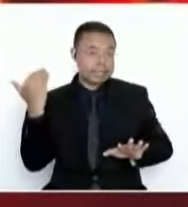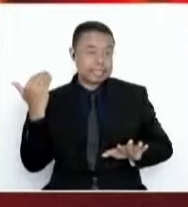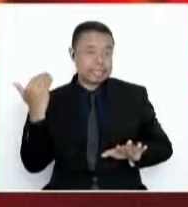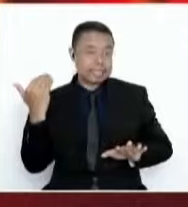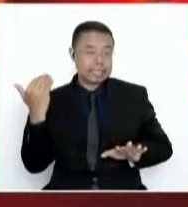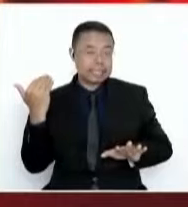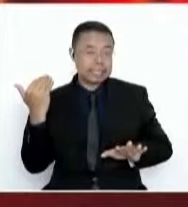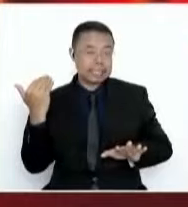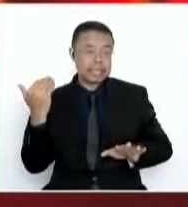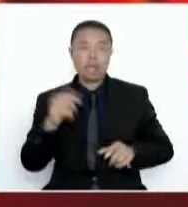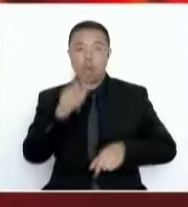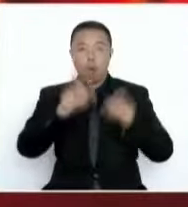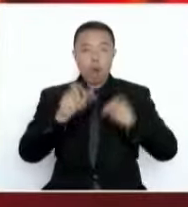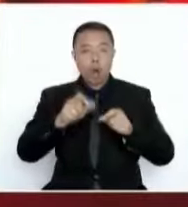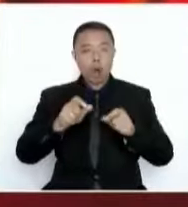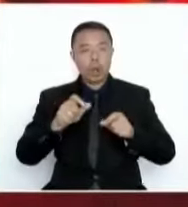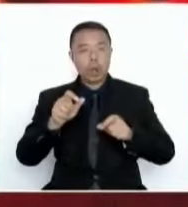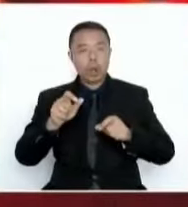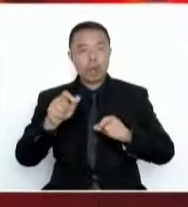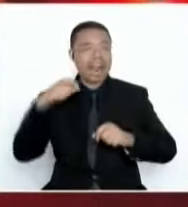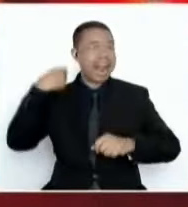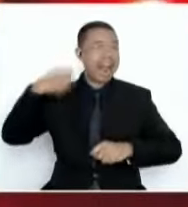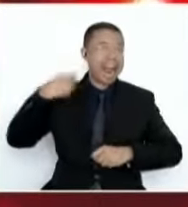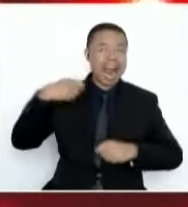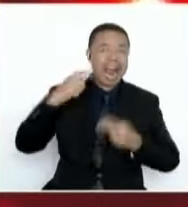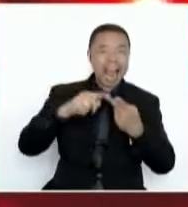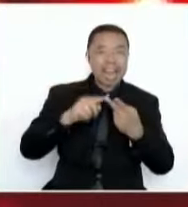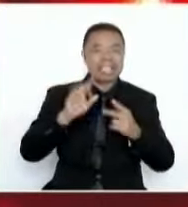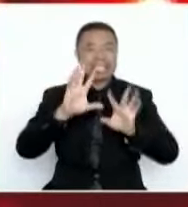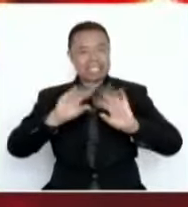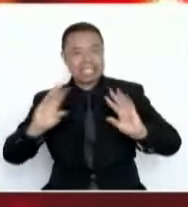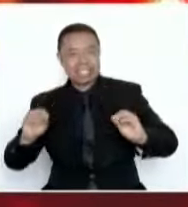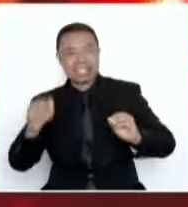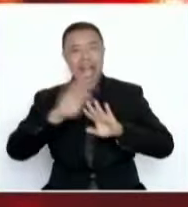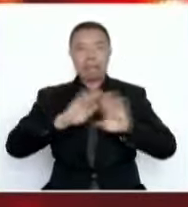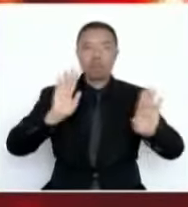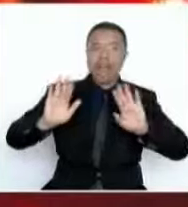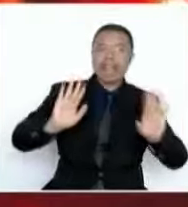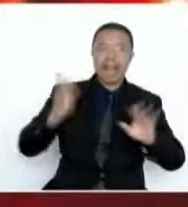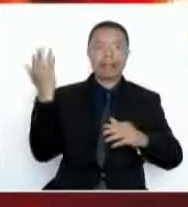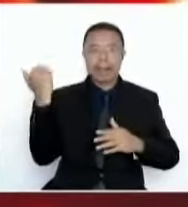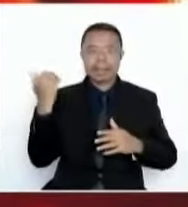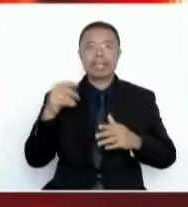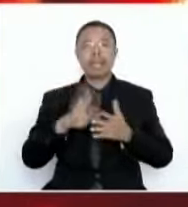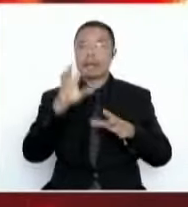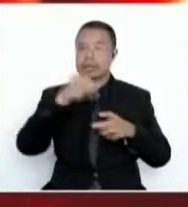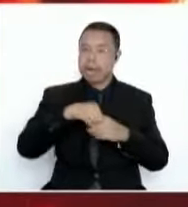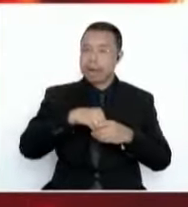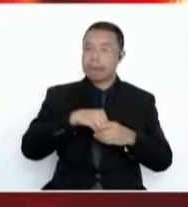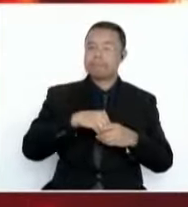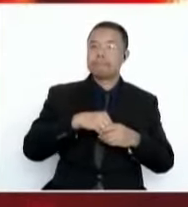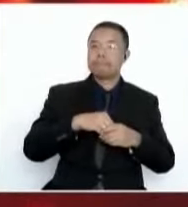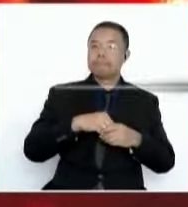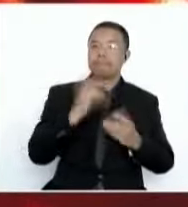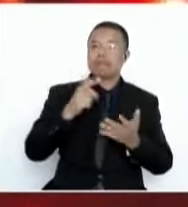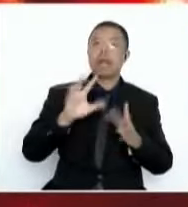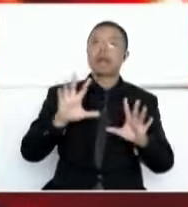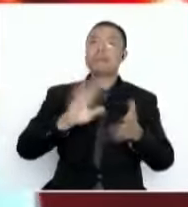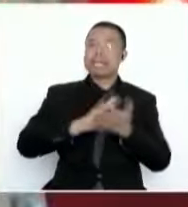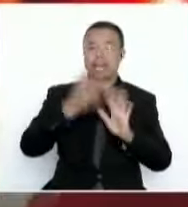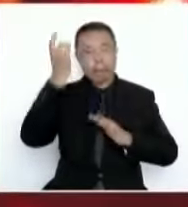e para seniman dan juga para pekerja-pekerja Ya baik itu yang formal maupun yang informal Nah dari di sini kita bisa